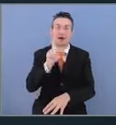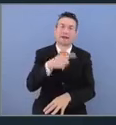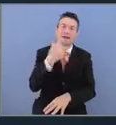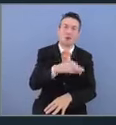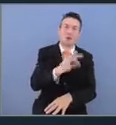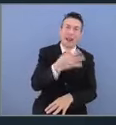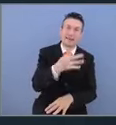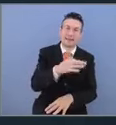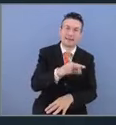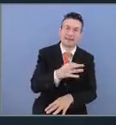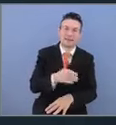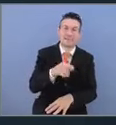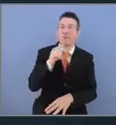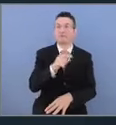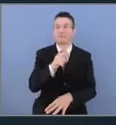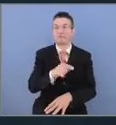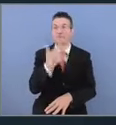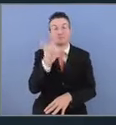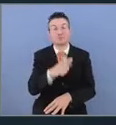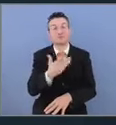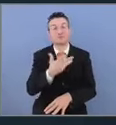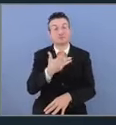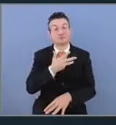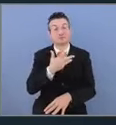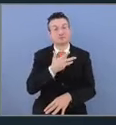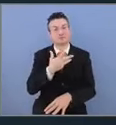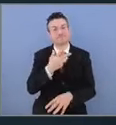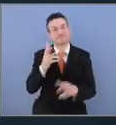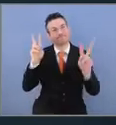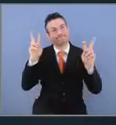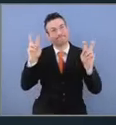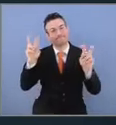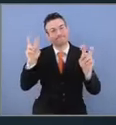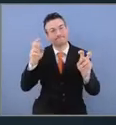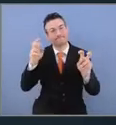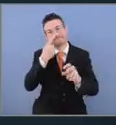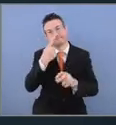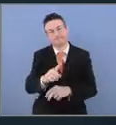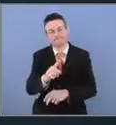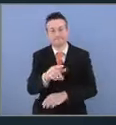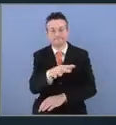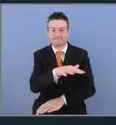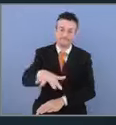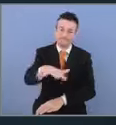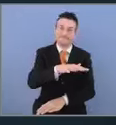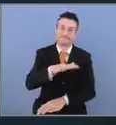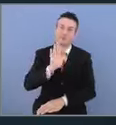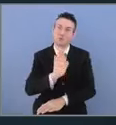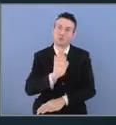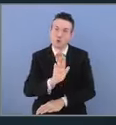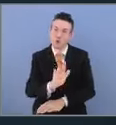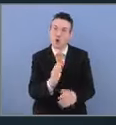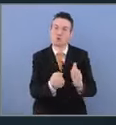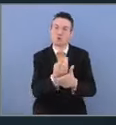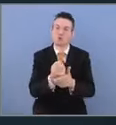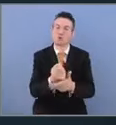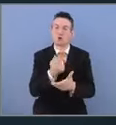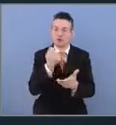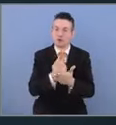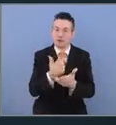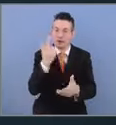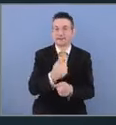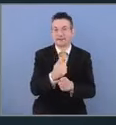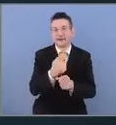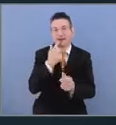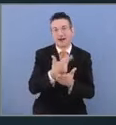anche perché hanno un tema, una distintività, un localismo che non va mai dimenticato, ma che forse va meglio ancora raccontato. Su